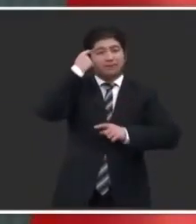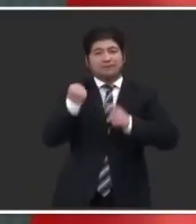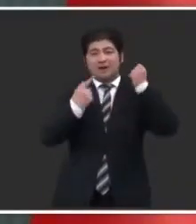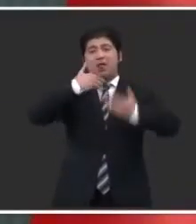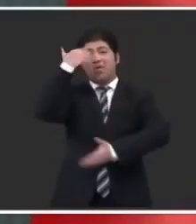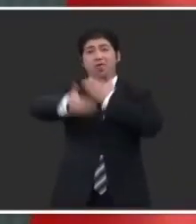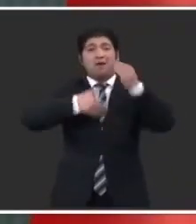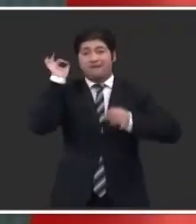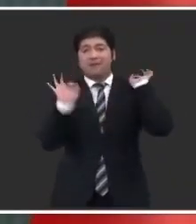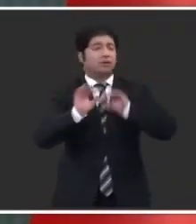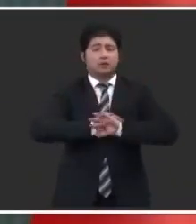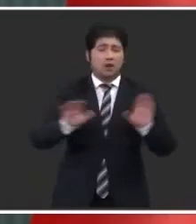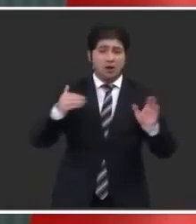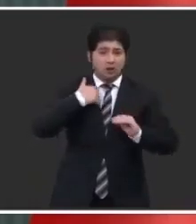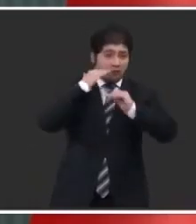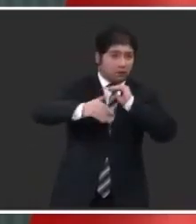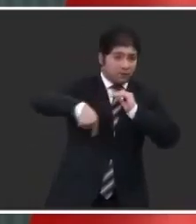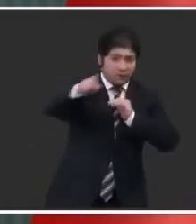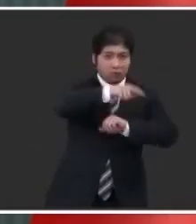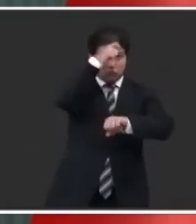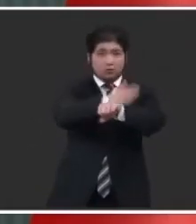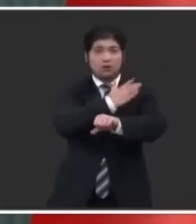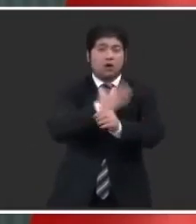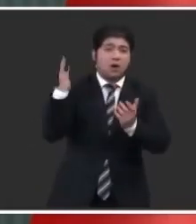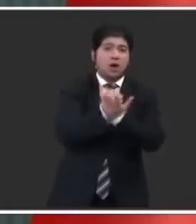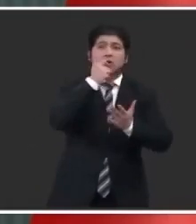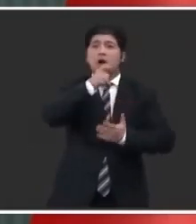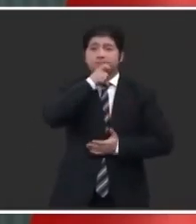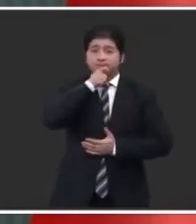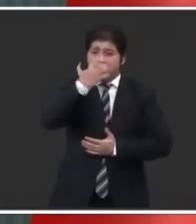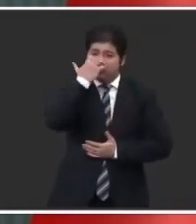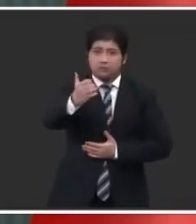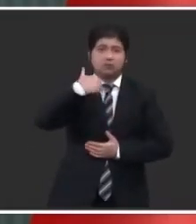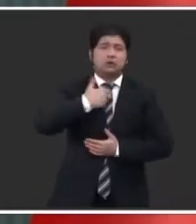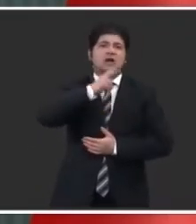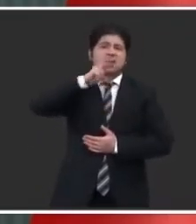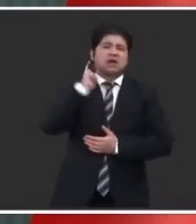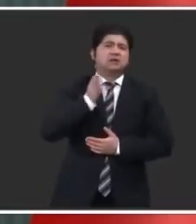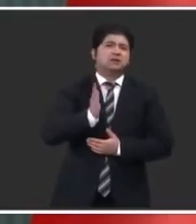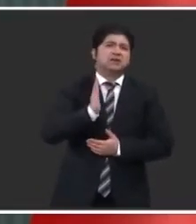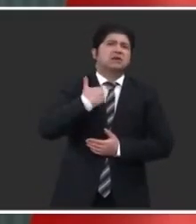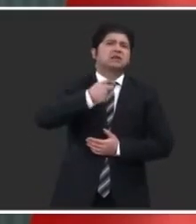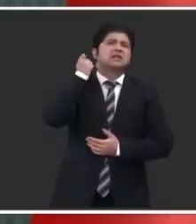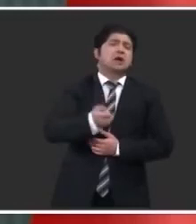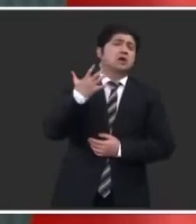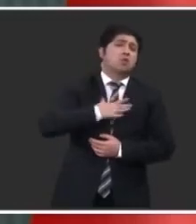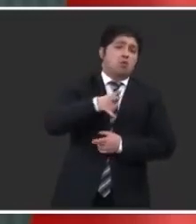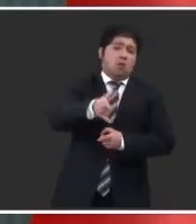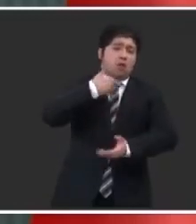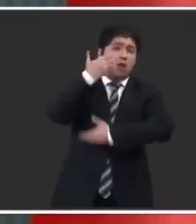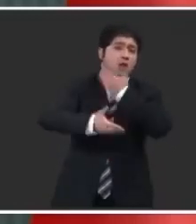değil ülkenin ve milletin kazanımlarına sahip çıkma kararlılığımızı ifade etmektir